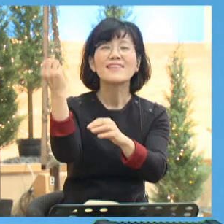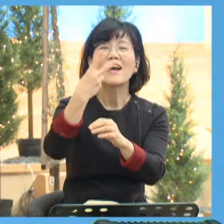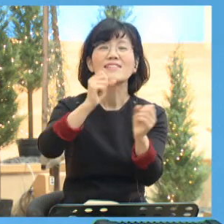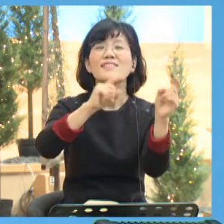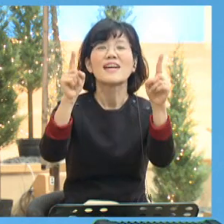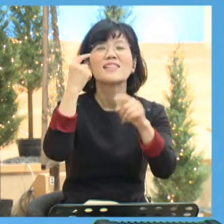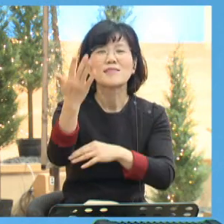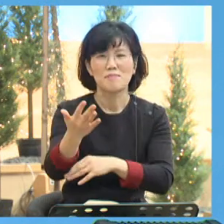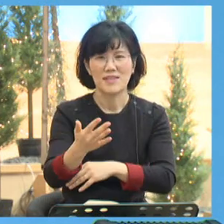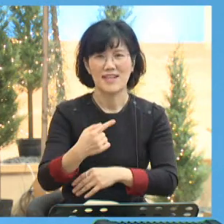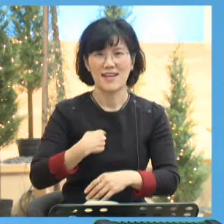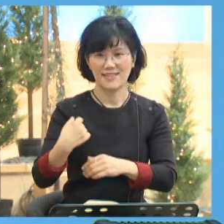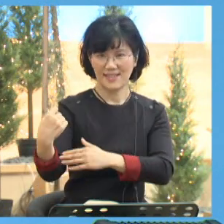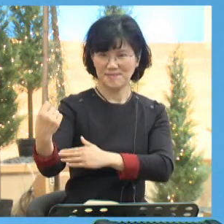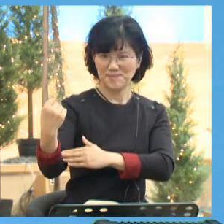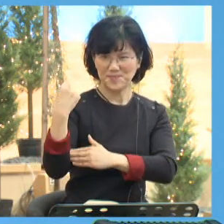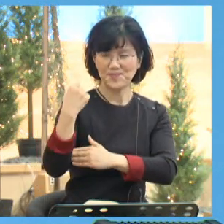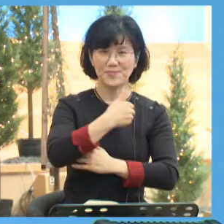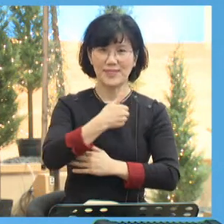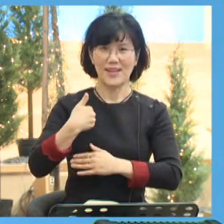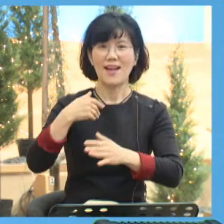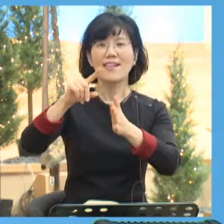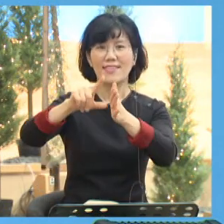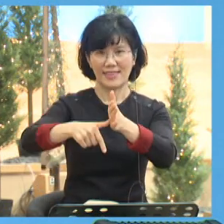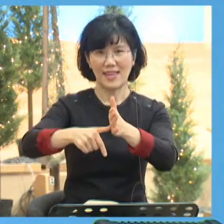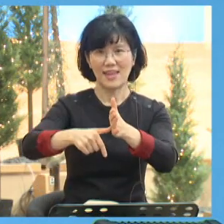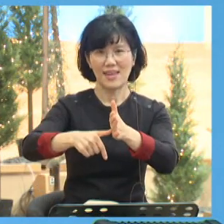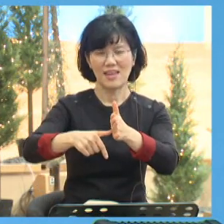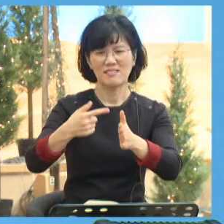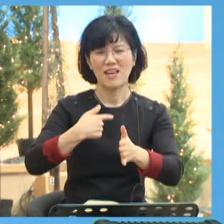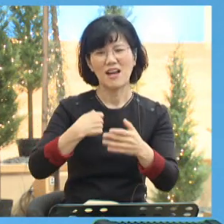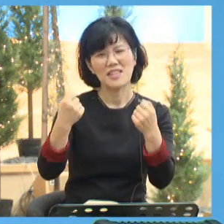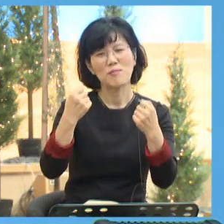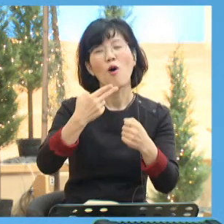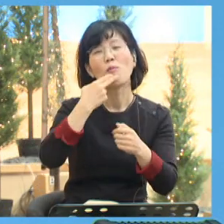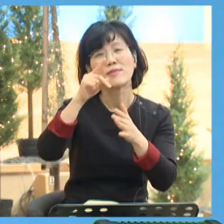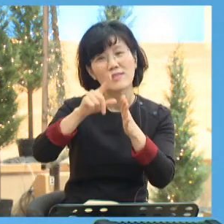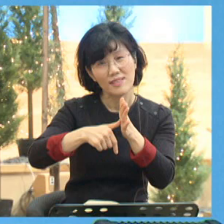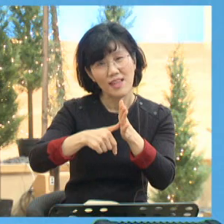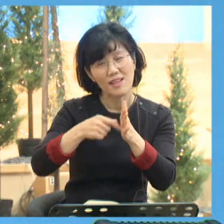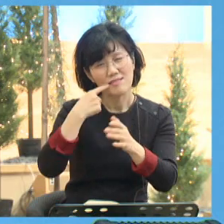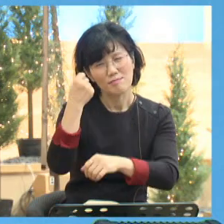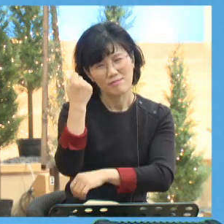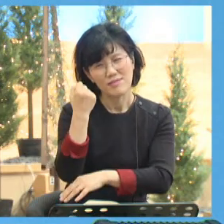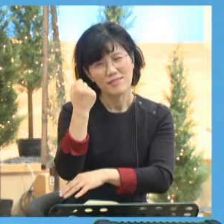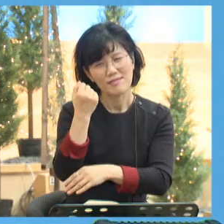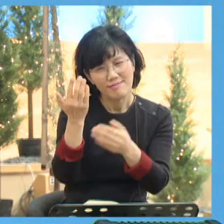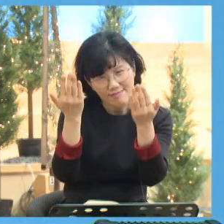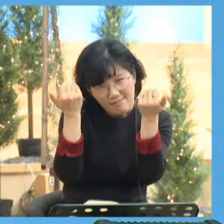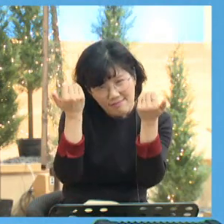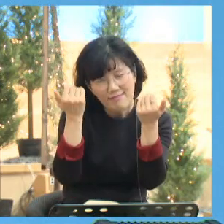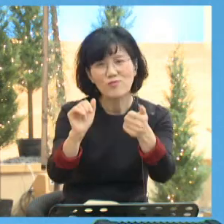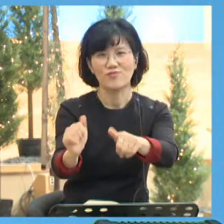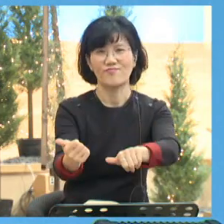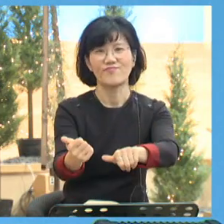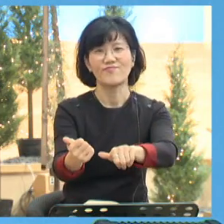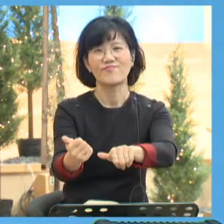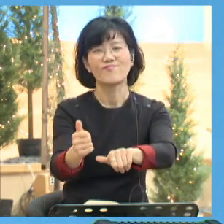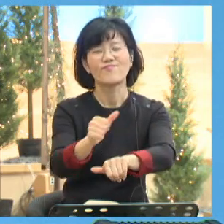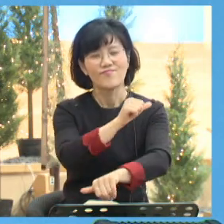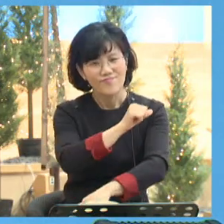힘이 생겼을 때 입니다 아무 힘이 없을 때는 요 숨 뿌리도 그냥 깨갱 하고 죽습니다 잠 3